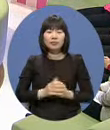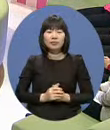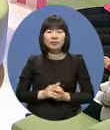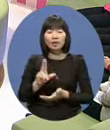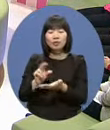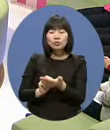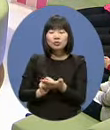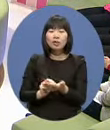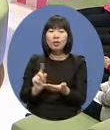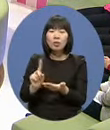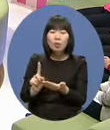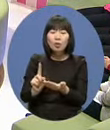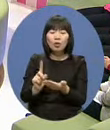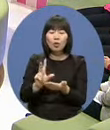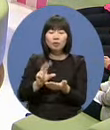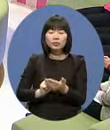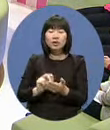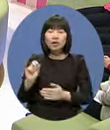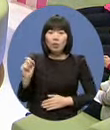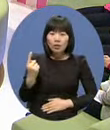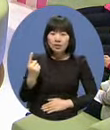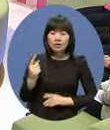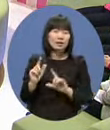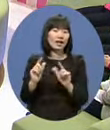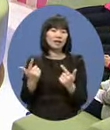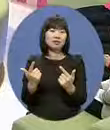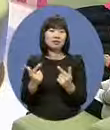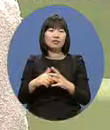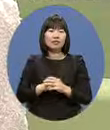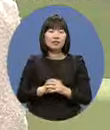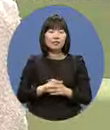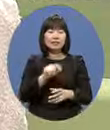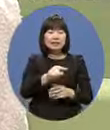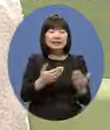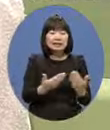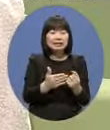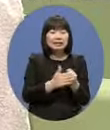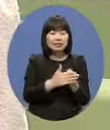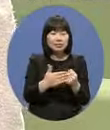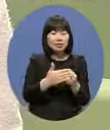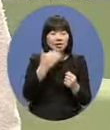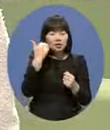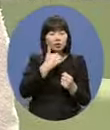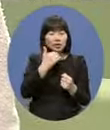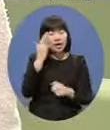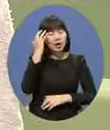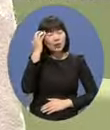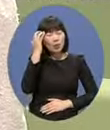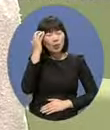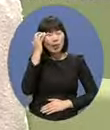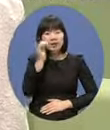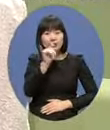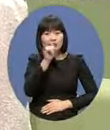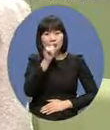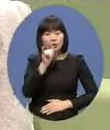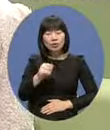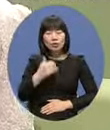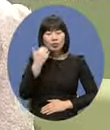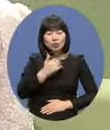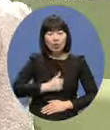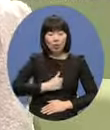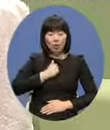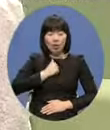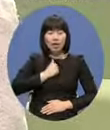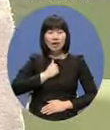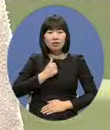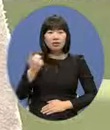문제는 문제 원인이 아니에요이 일로 인해서 누가 곤란해졌다 화가